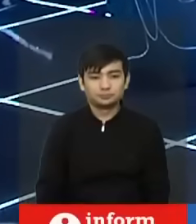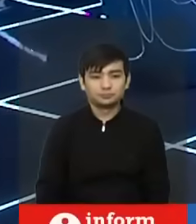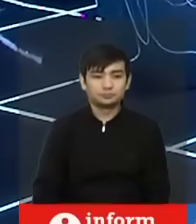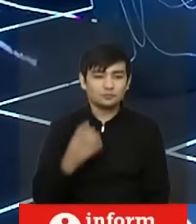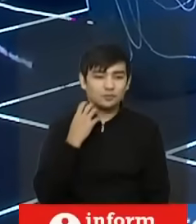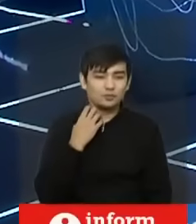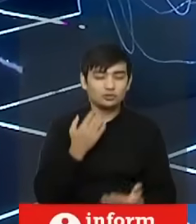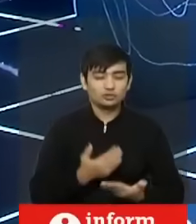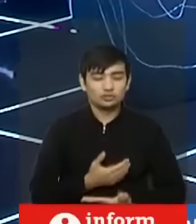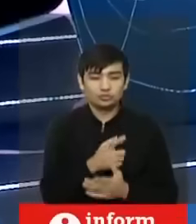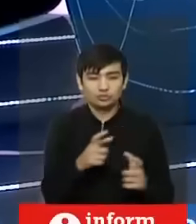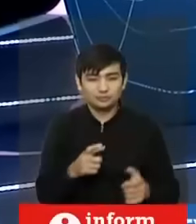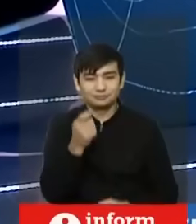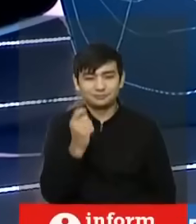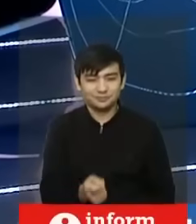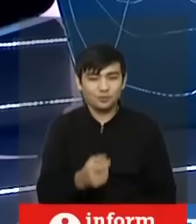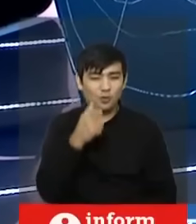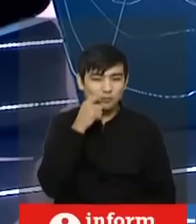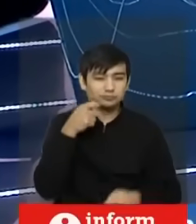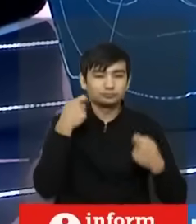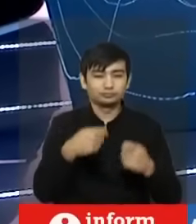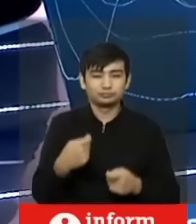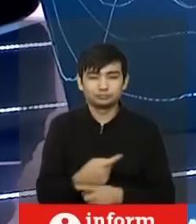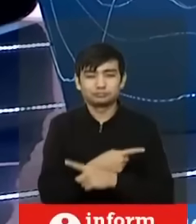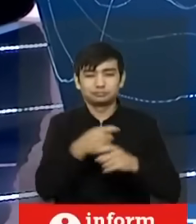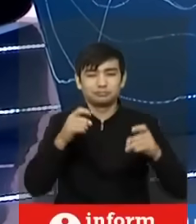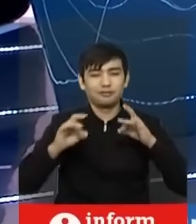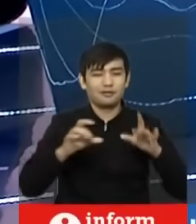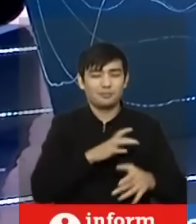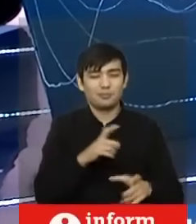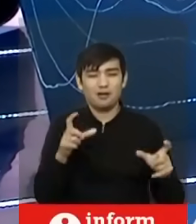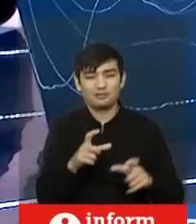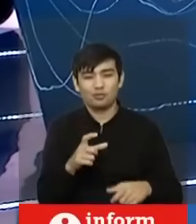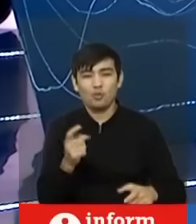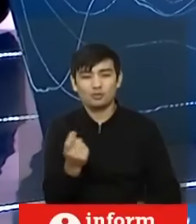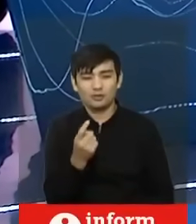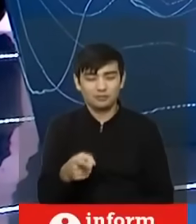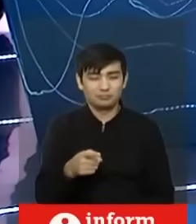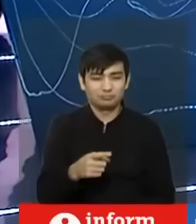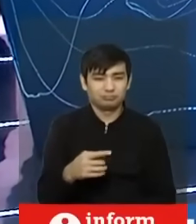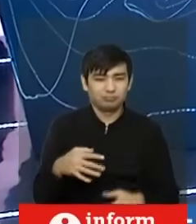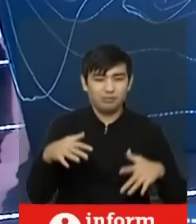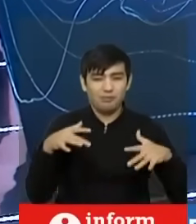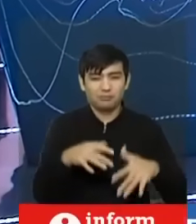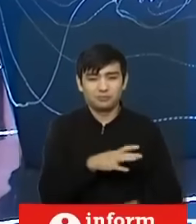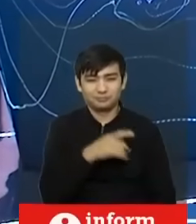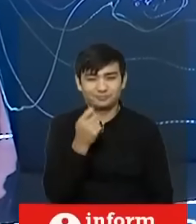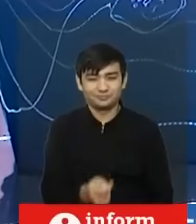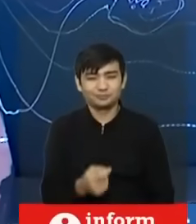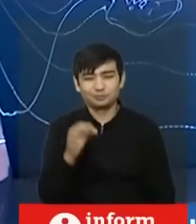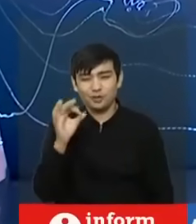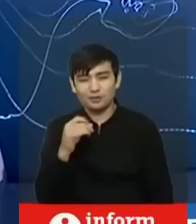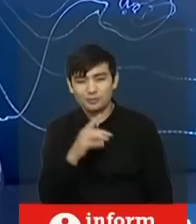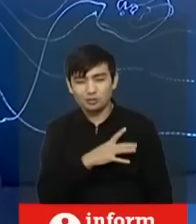Қызылорда тұрғындарына арзан аяқ киімін сатамын деп жарнама жасаған дүкен иелерінің бастары бәлеге қалды. Жеңілдік болатын күні